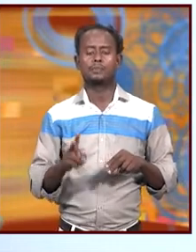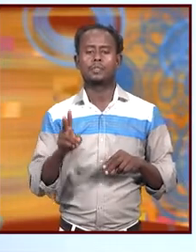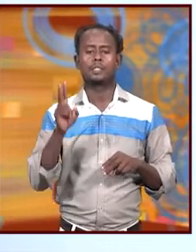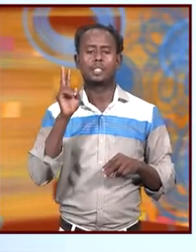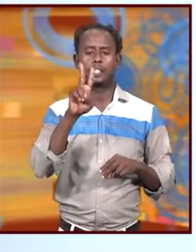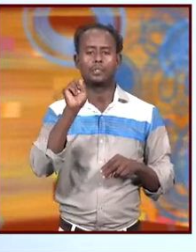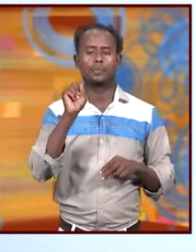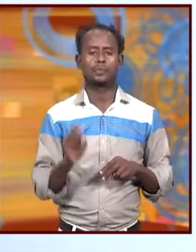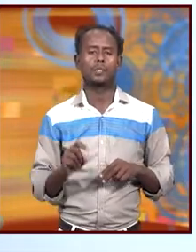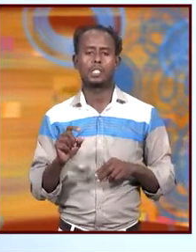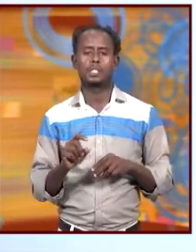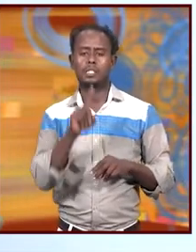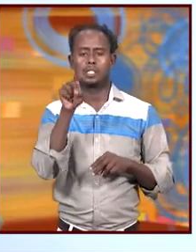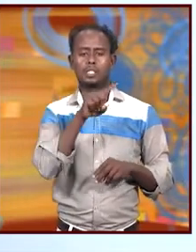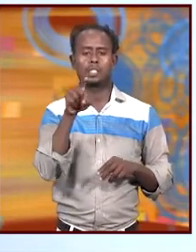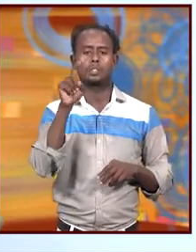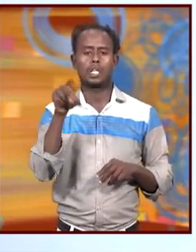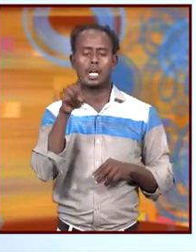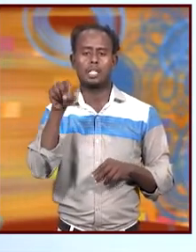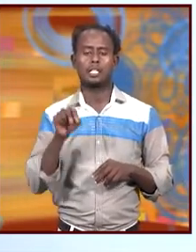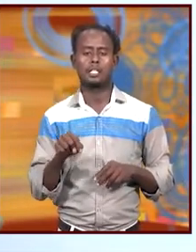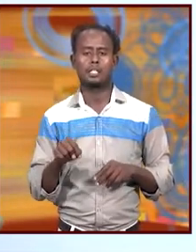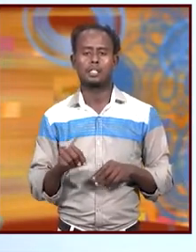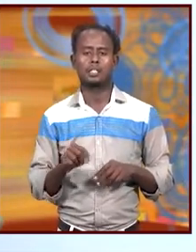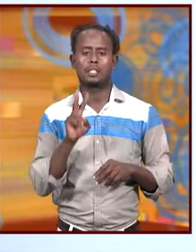20 சதுர அடி. ஆக நீளமானது